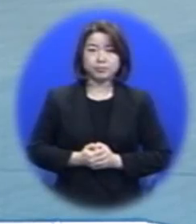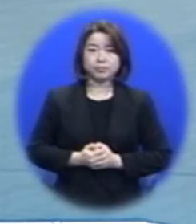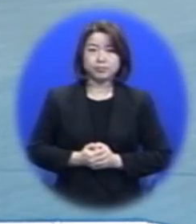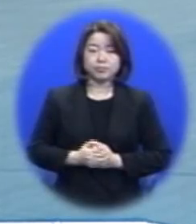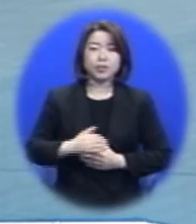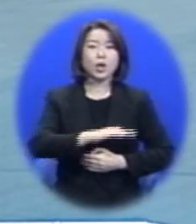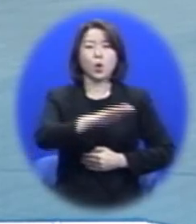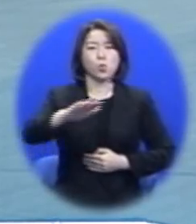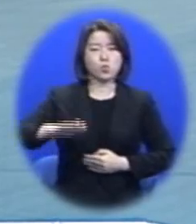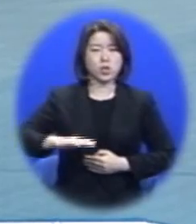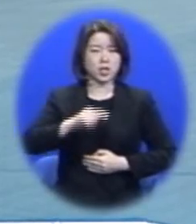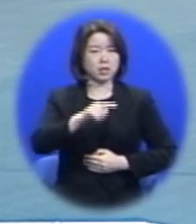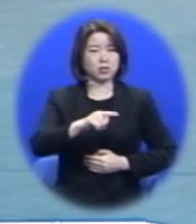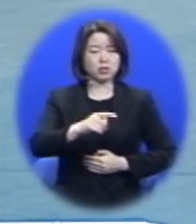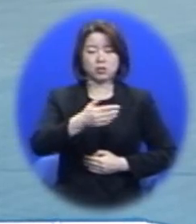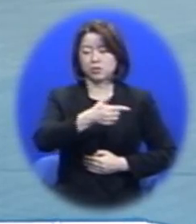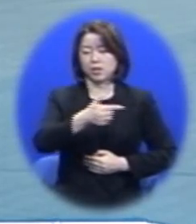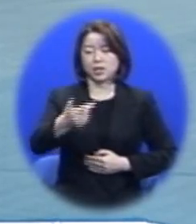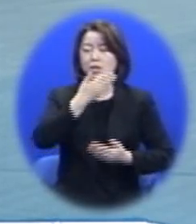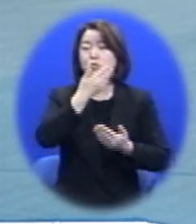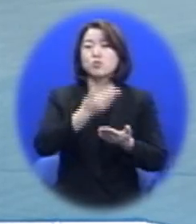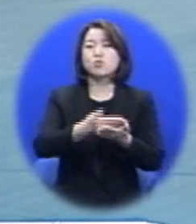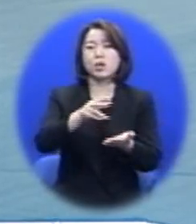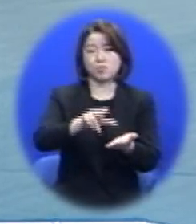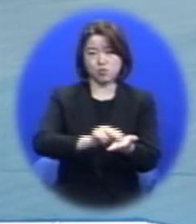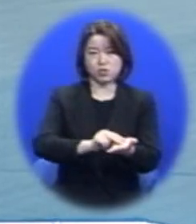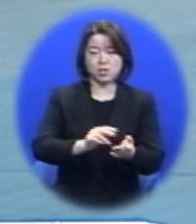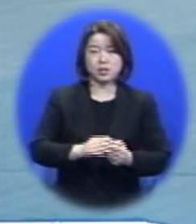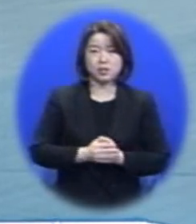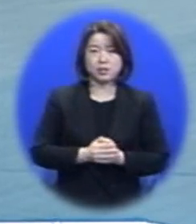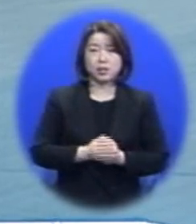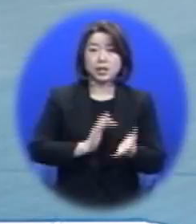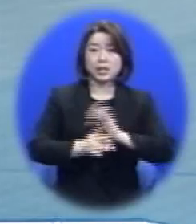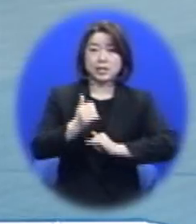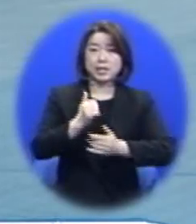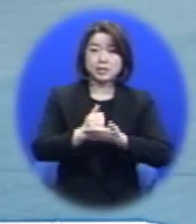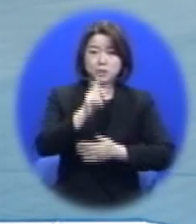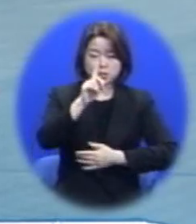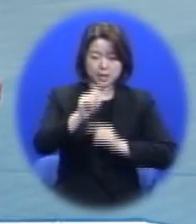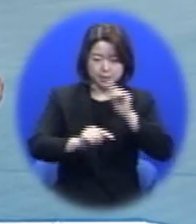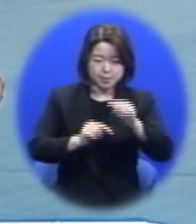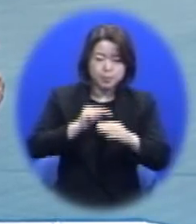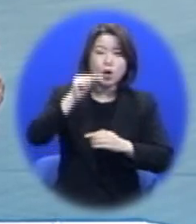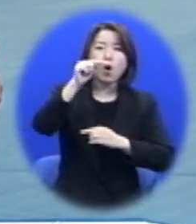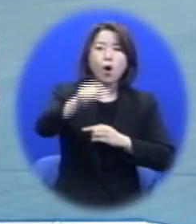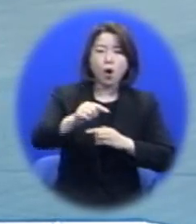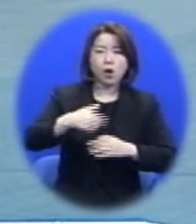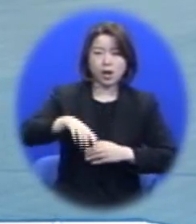그건 우리에게 대단히 중요한 문제입니다. 근데 예수님은 거기서 한 걸음 더 나아갑니다.